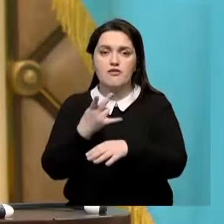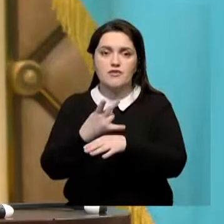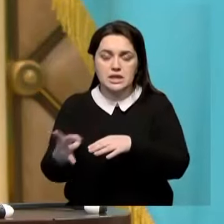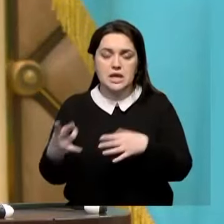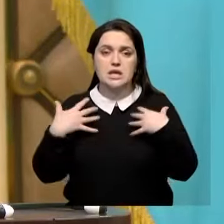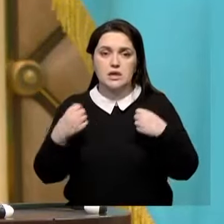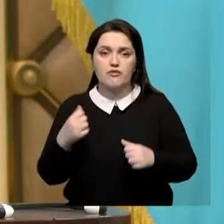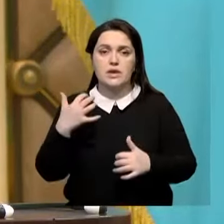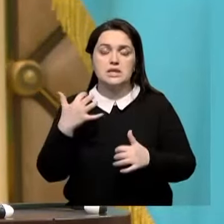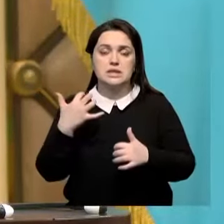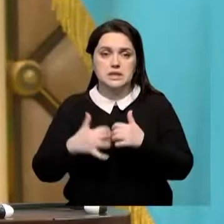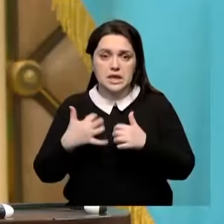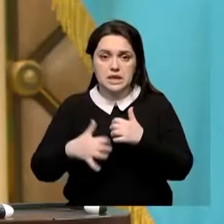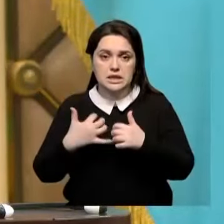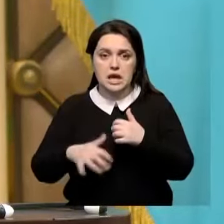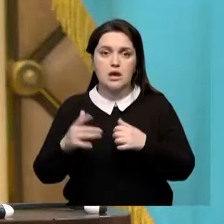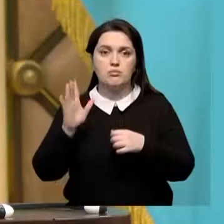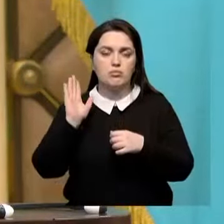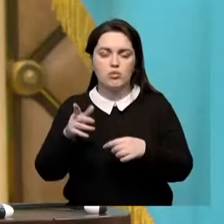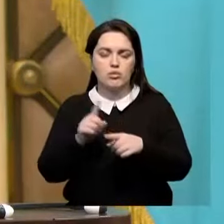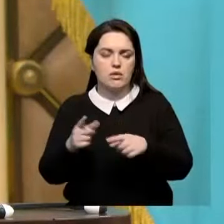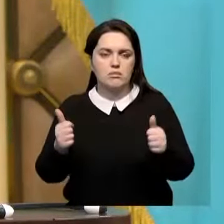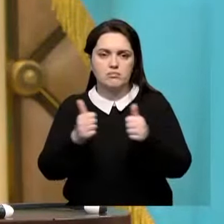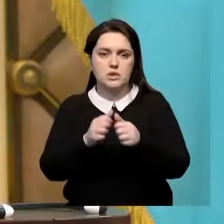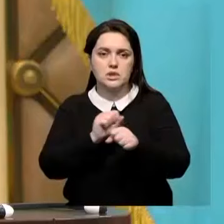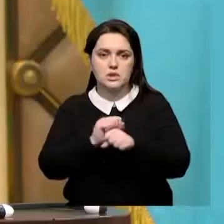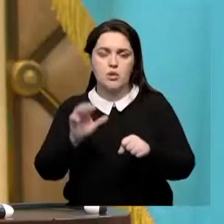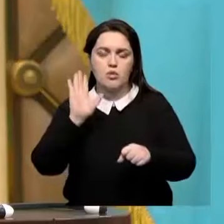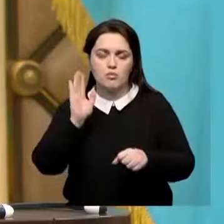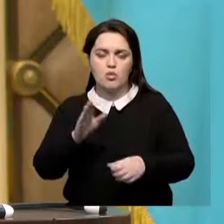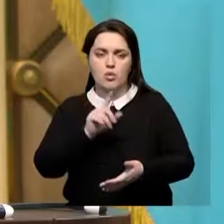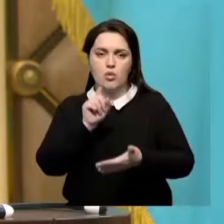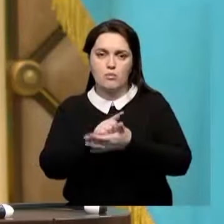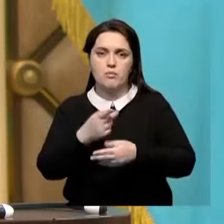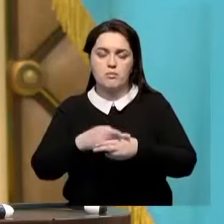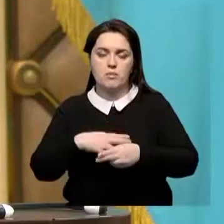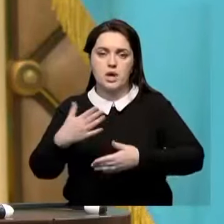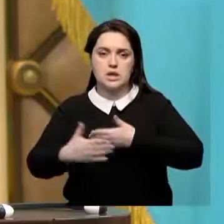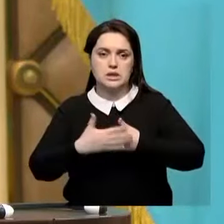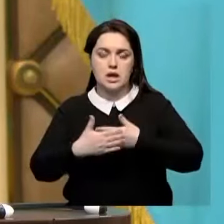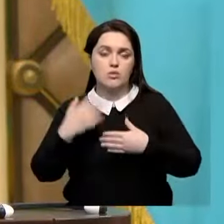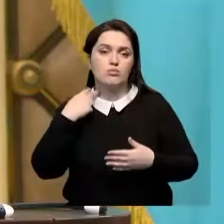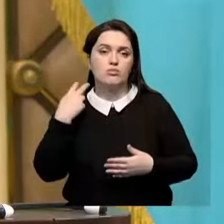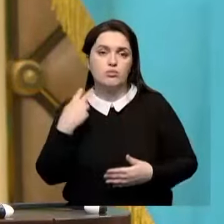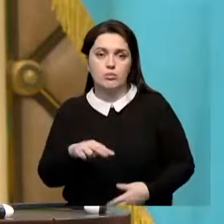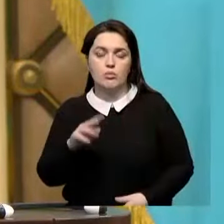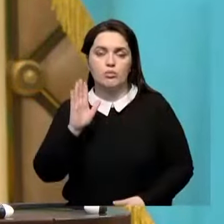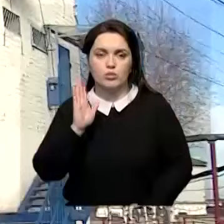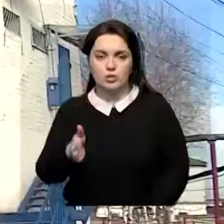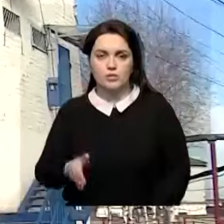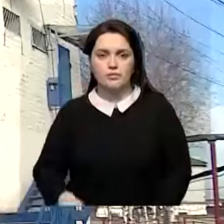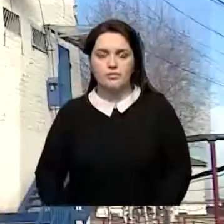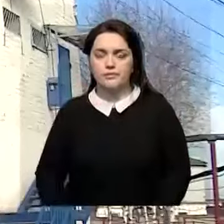средней тяжести вреда здоровью, исключается альтернативное наказание в виде ограничения свободы и устанавливается наказание в виде лишения